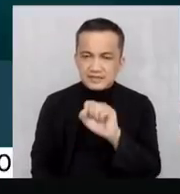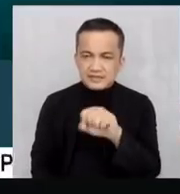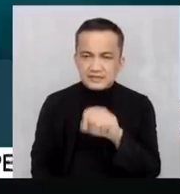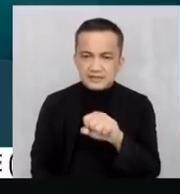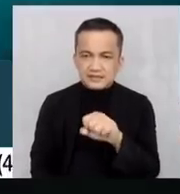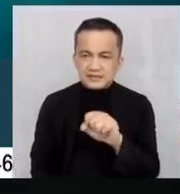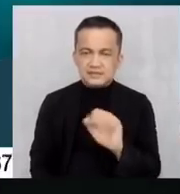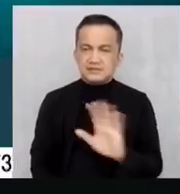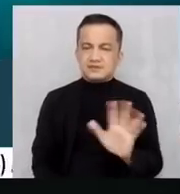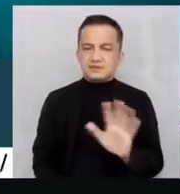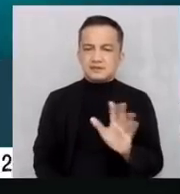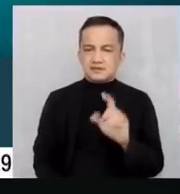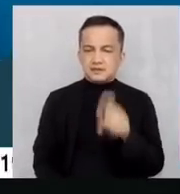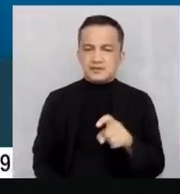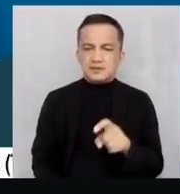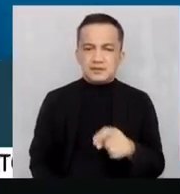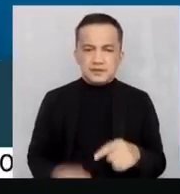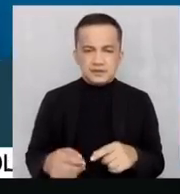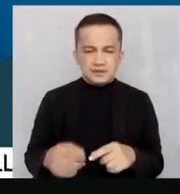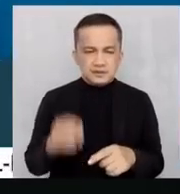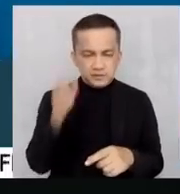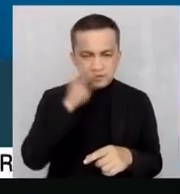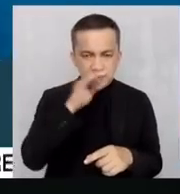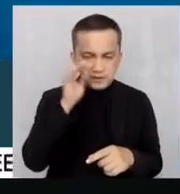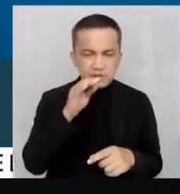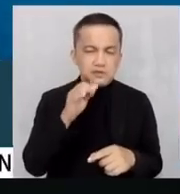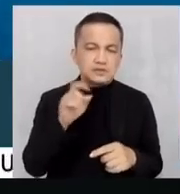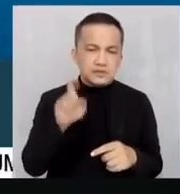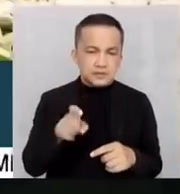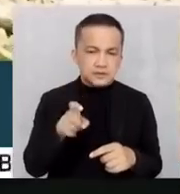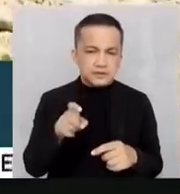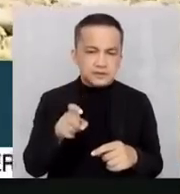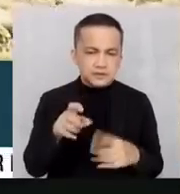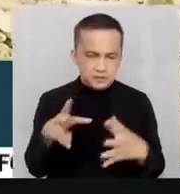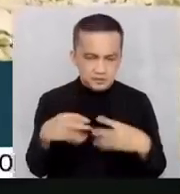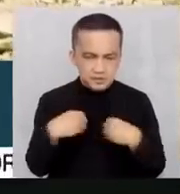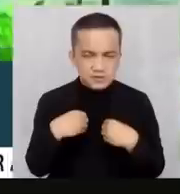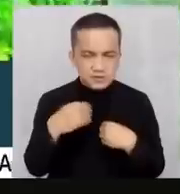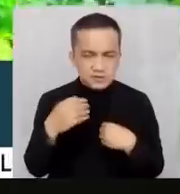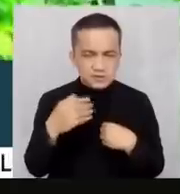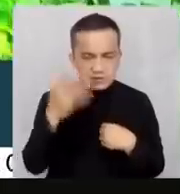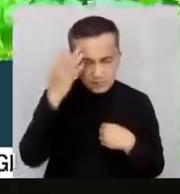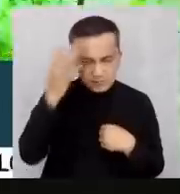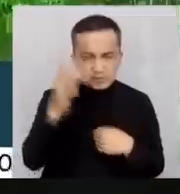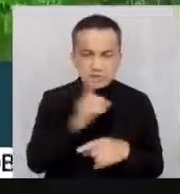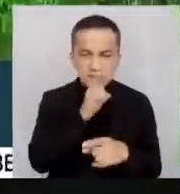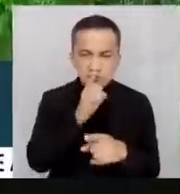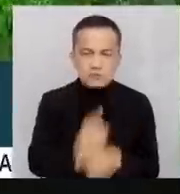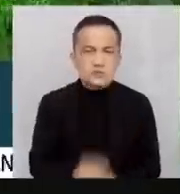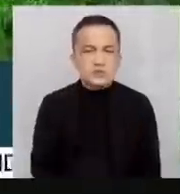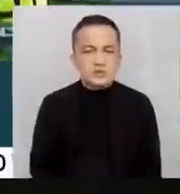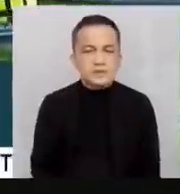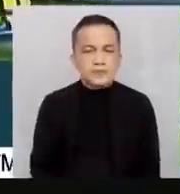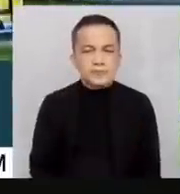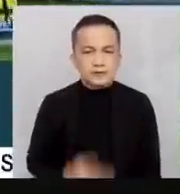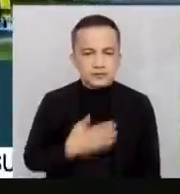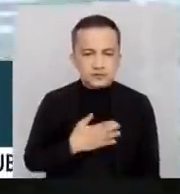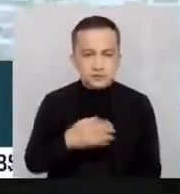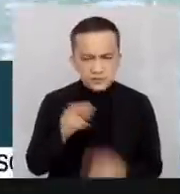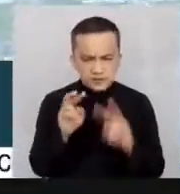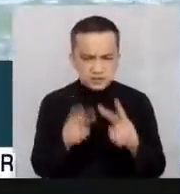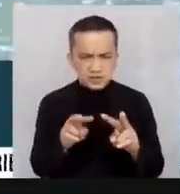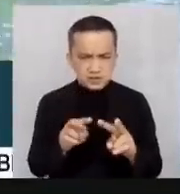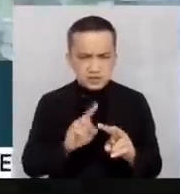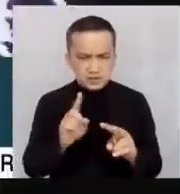yung taong bayan dapat deserve nila yung malaman talaga yung totoo. Kasi gusto rin natin makita rito, no, ano kaya